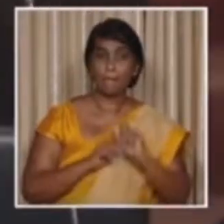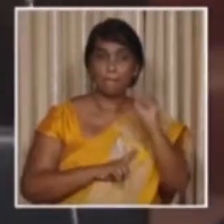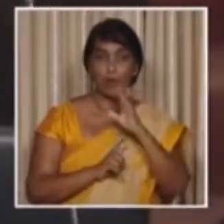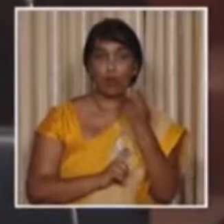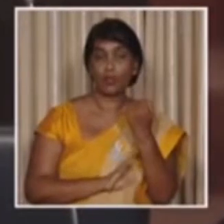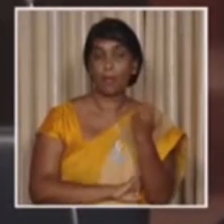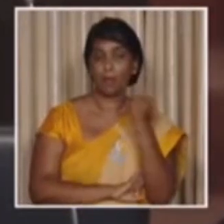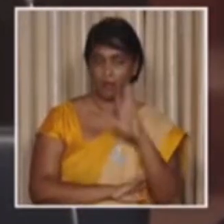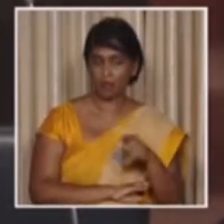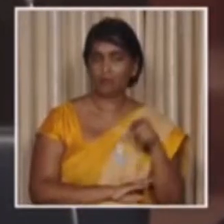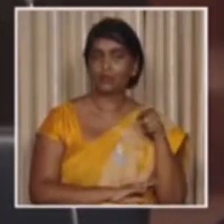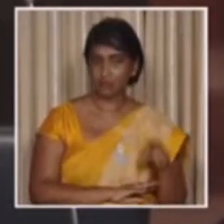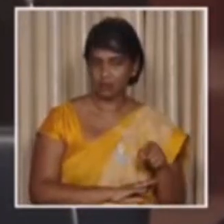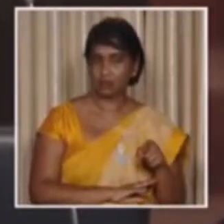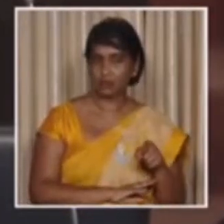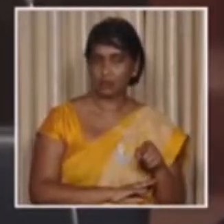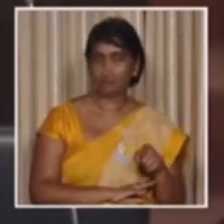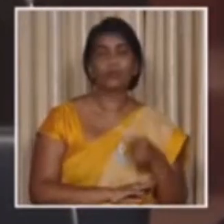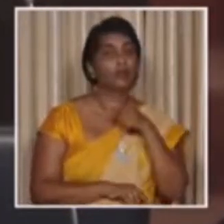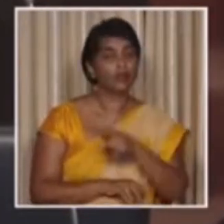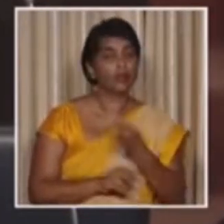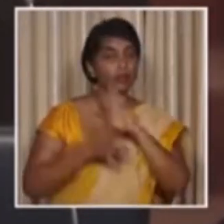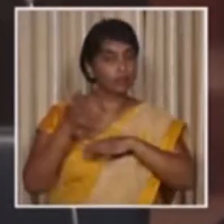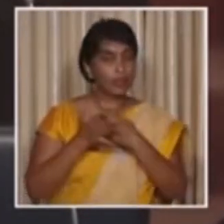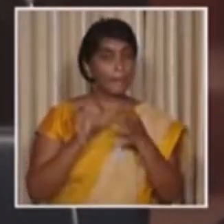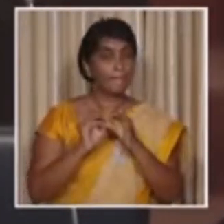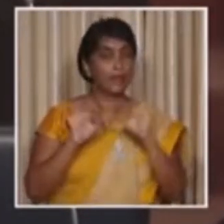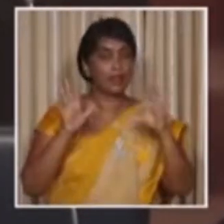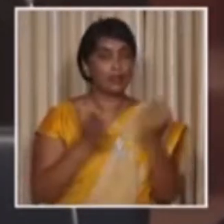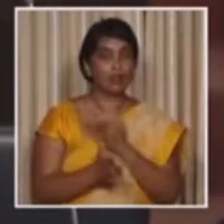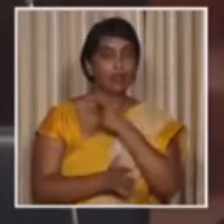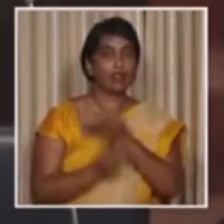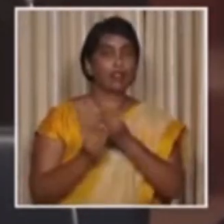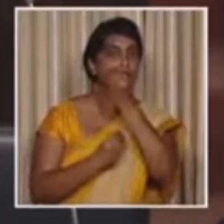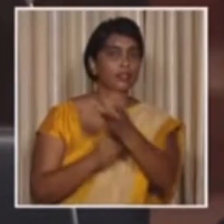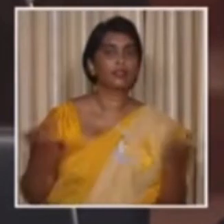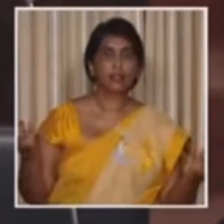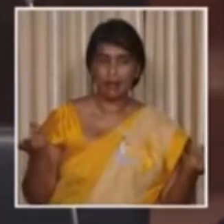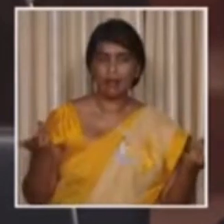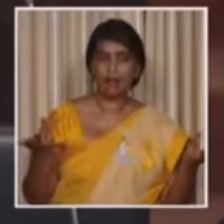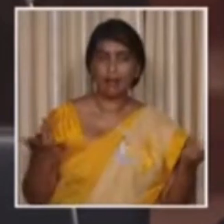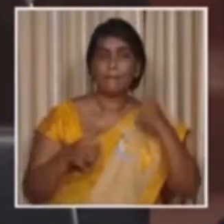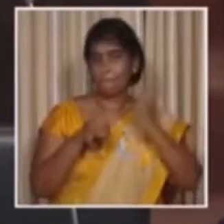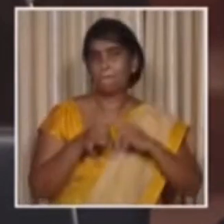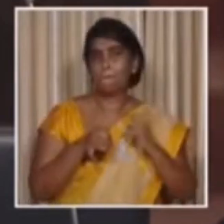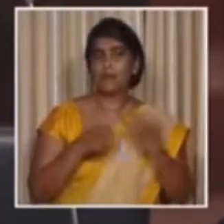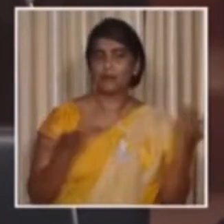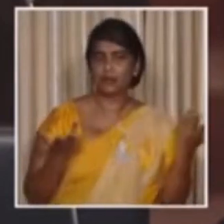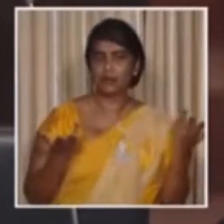මුදල් බලය තියෙන්නේ කියලා එතකොට අය බැයි බිලියන 10ක් මෙක් ගලලා තියෙනවා දැන් මෙතුමා ඒක දෙන්නේ නැනේ ඒකනේ ප්‍රශ්න වෙලා තියෙන්නේ